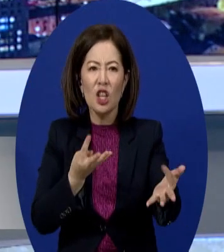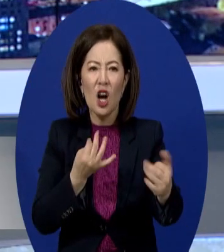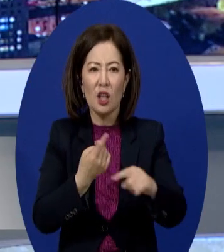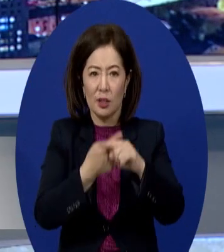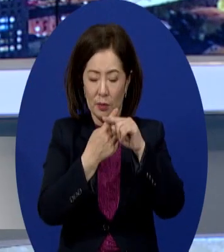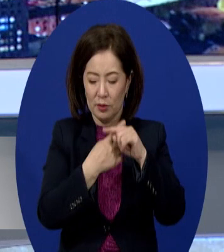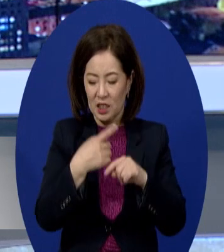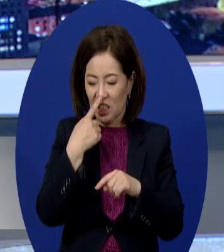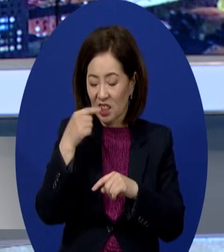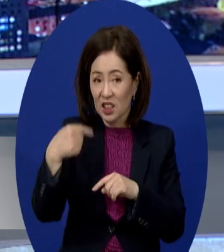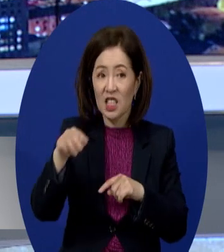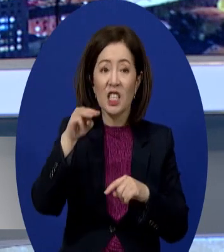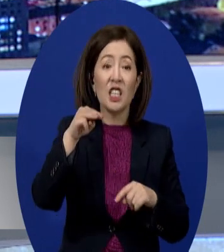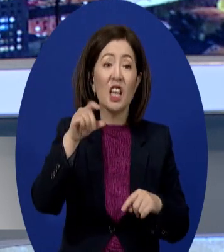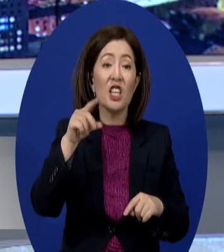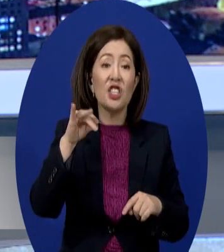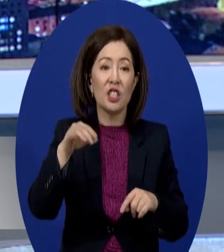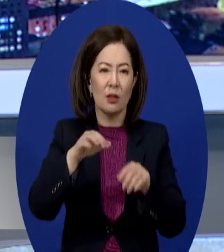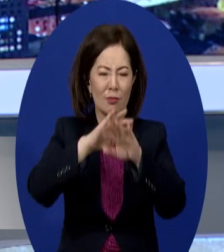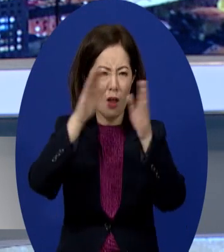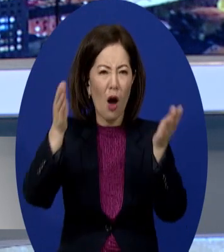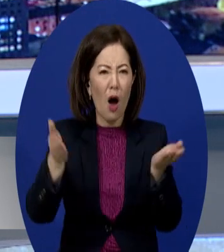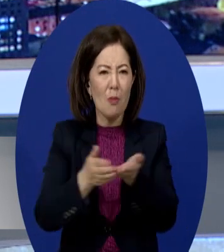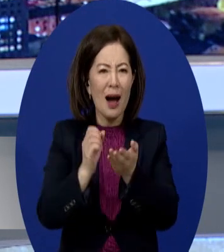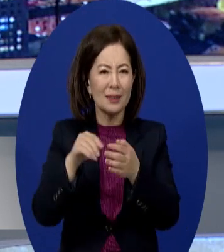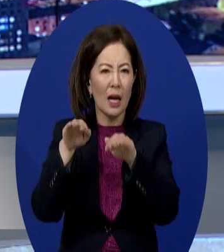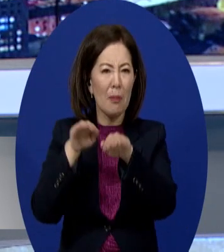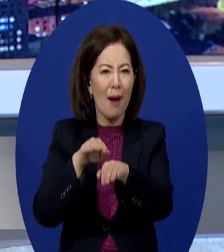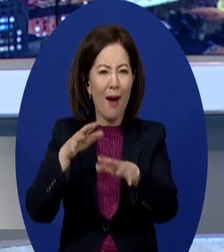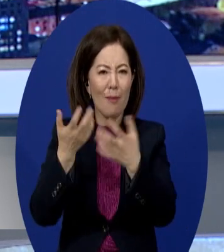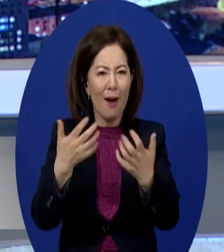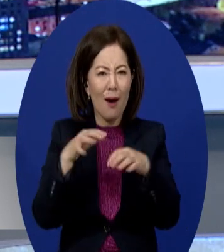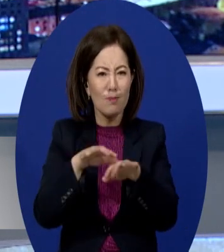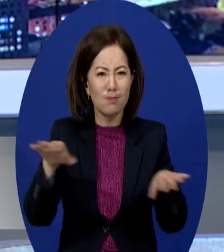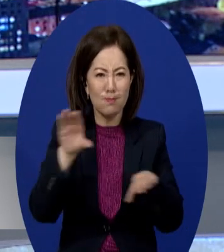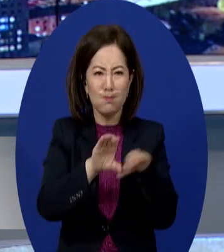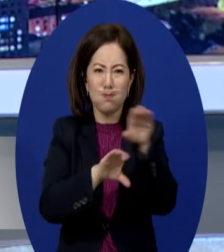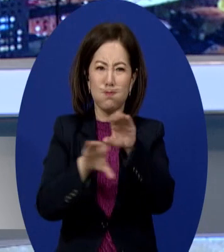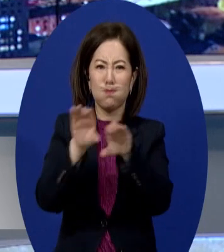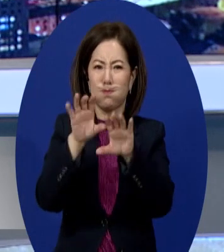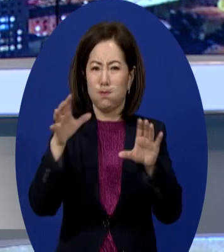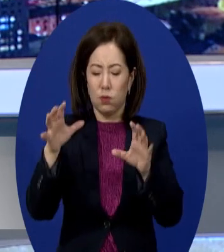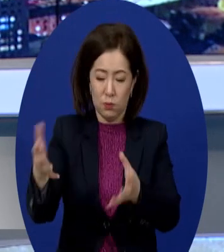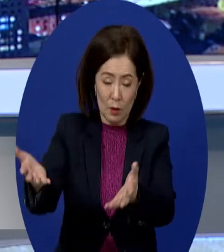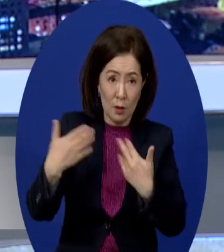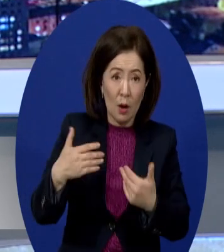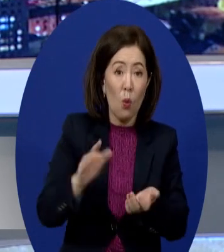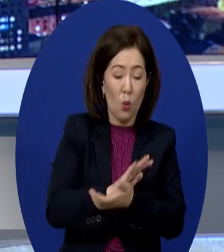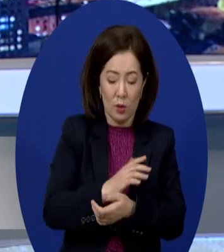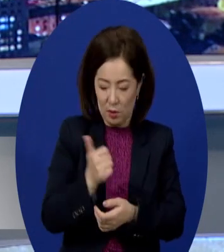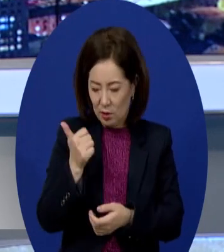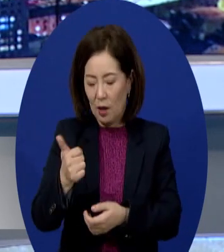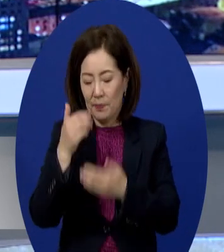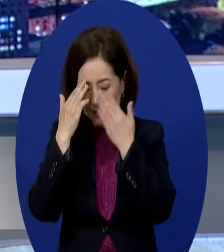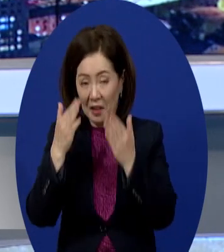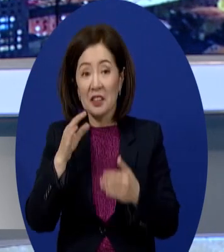хятад улсын Тянжин боомтод гацсан чингэлгүүдийг шуурхай тээврийн хилцээрүүд рүү эрчимжүүлж байгаад шадар сайд талархал илэрхийлж хэлсэн байна. Боомтын үйл